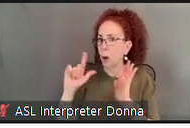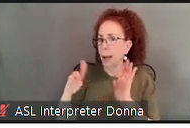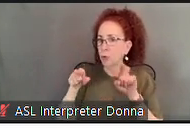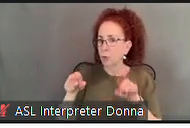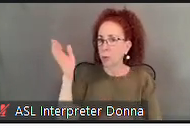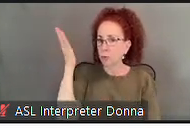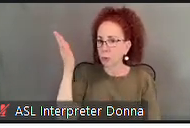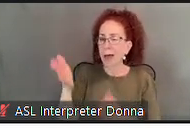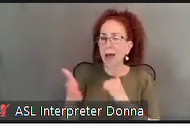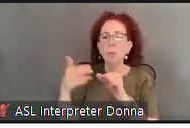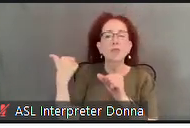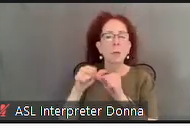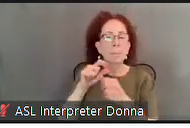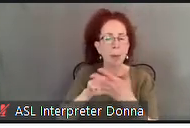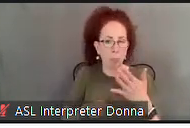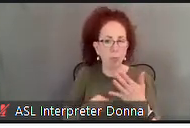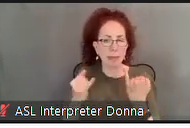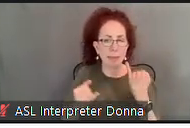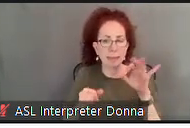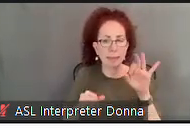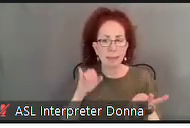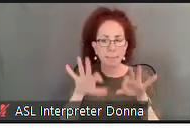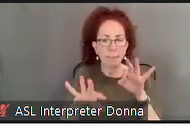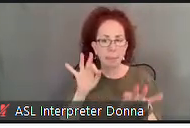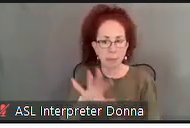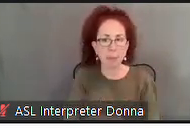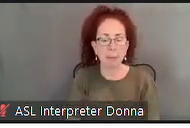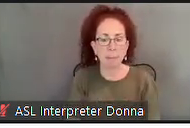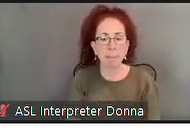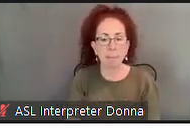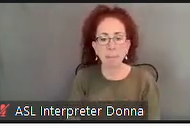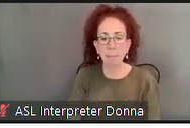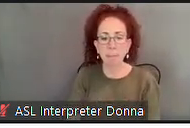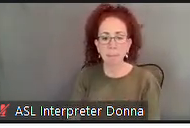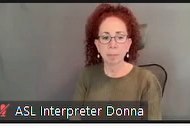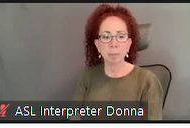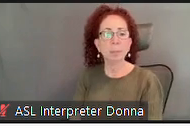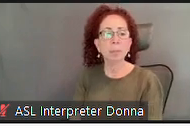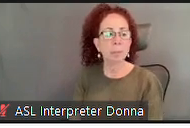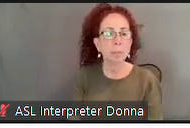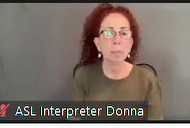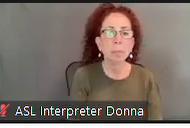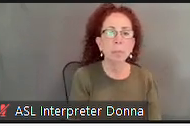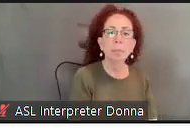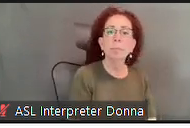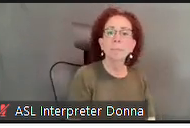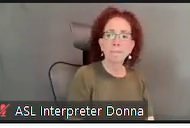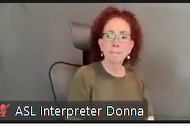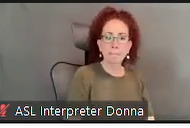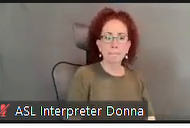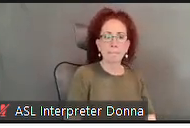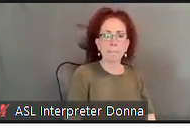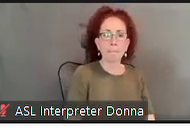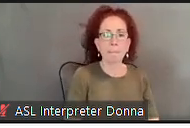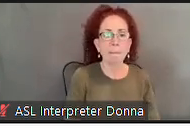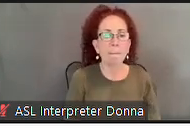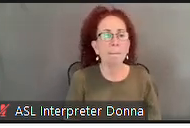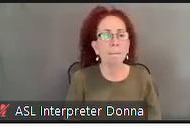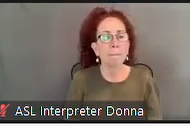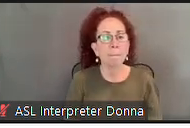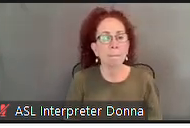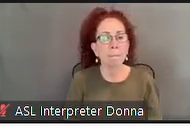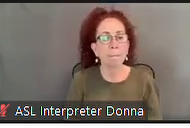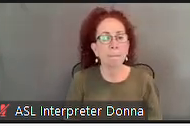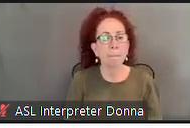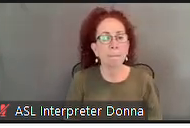也是建议大家在一天当中最热的时候呢，要避免用灶台。我们会有些资料可以